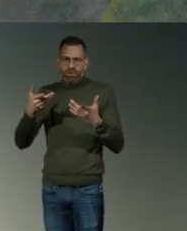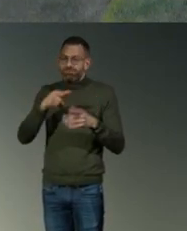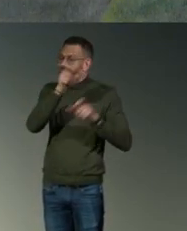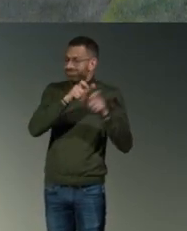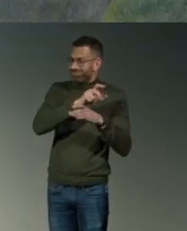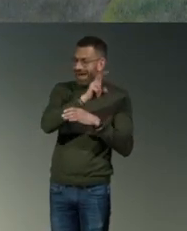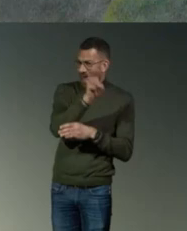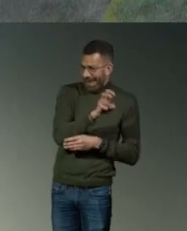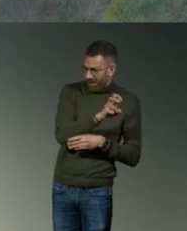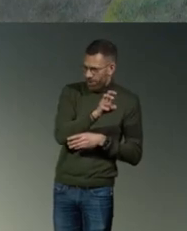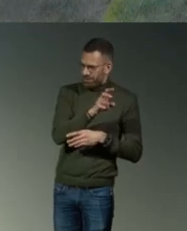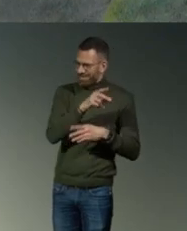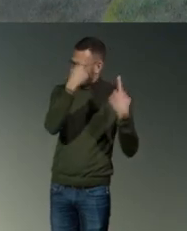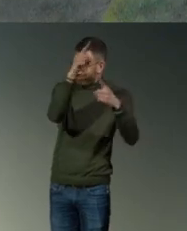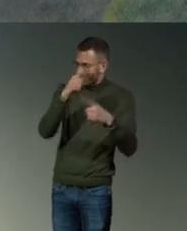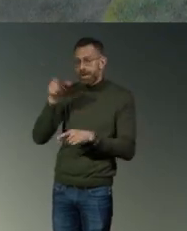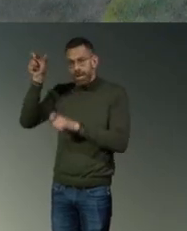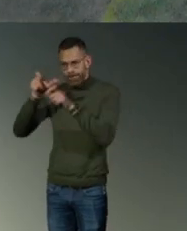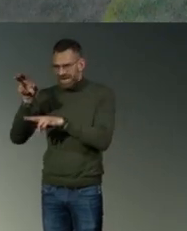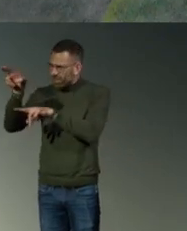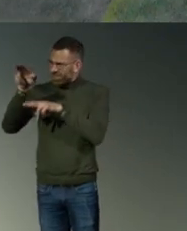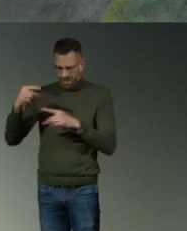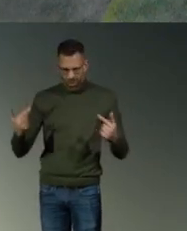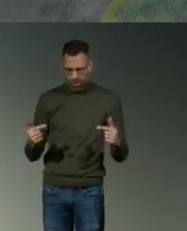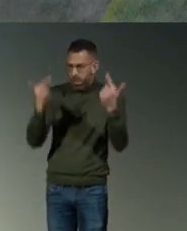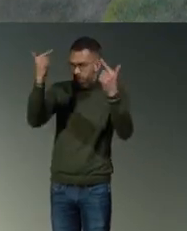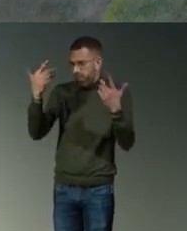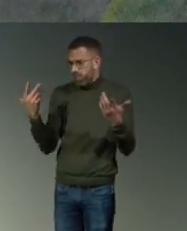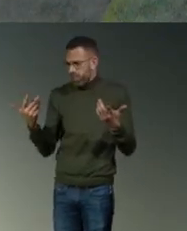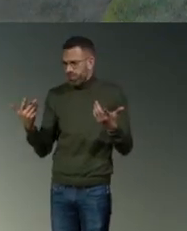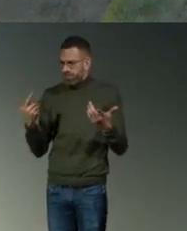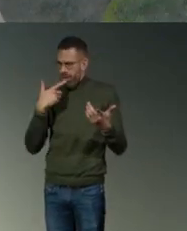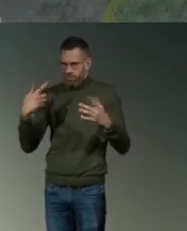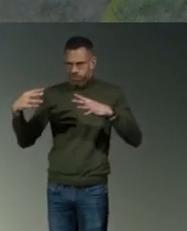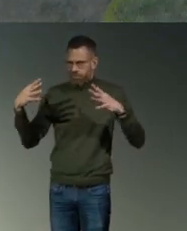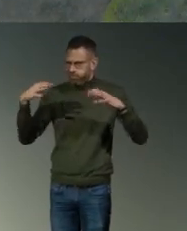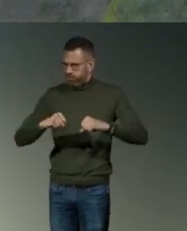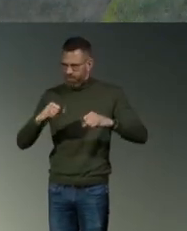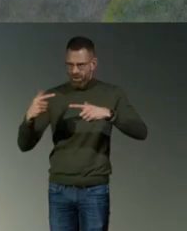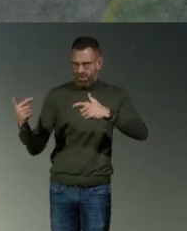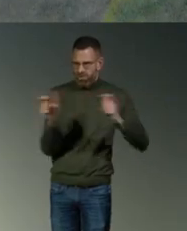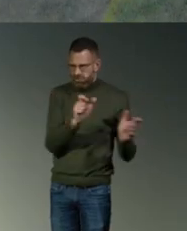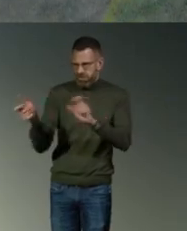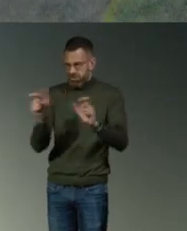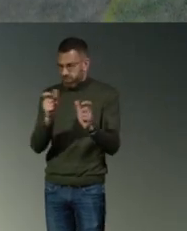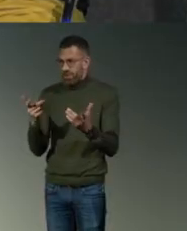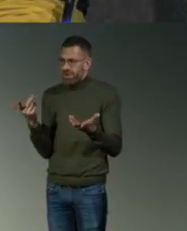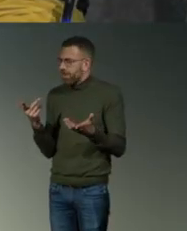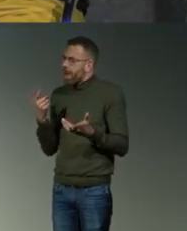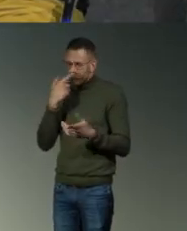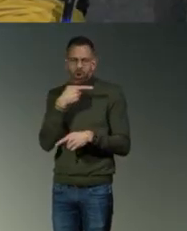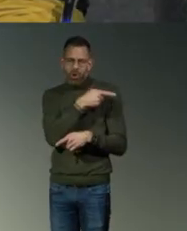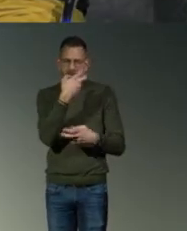écologistes et les chasseurs, à savoir les lobbies, à savoir le pouvoir. Pierre en parlera sans doute mieux que